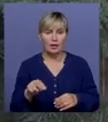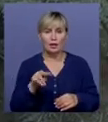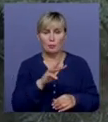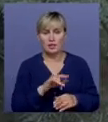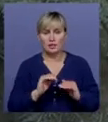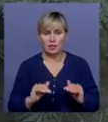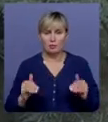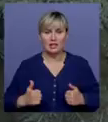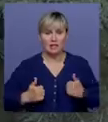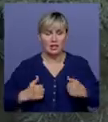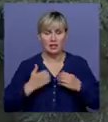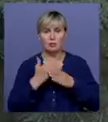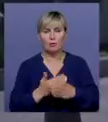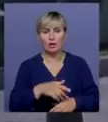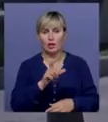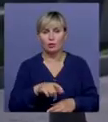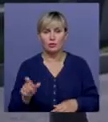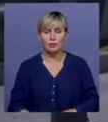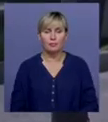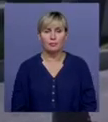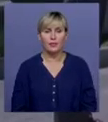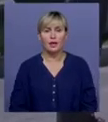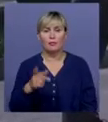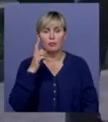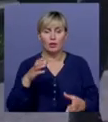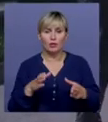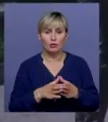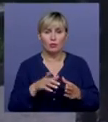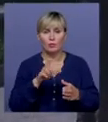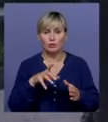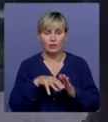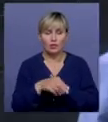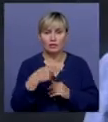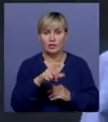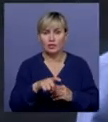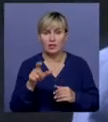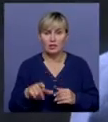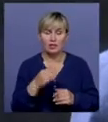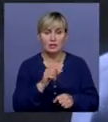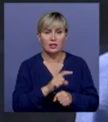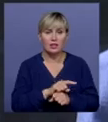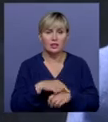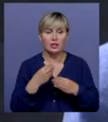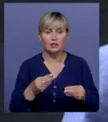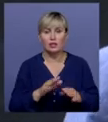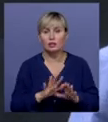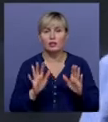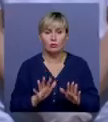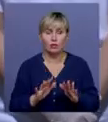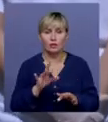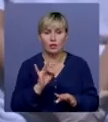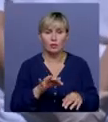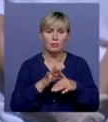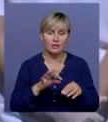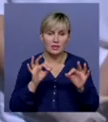мы с ребятами старались помогать людям мобильную группу волонтера пошли 20 человек их задача не только раздать средства индивидуальной защиты но и